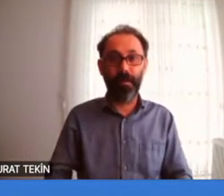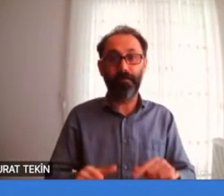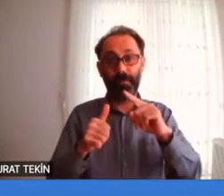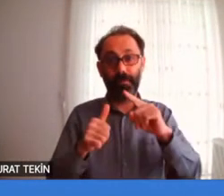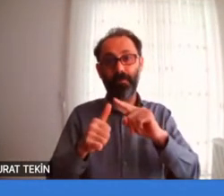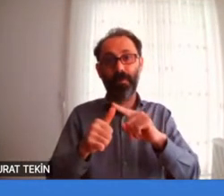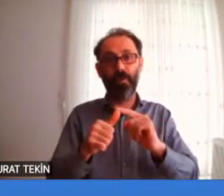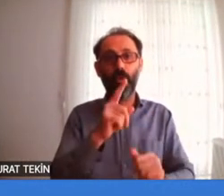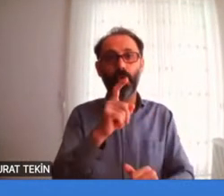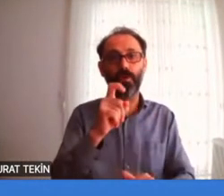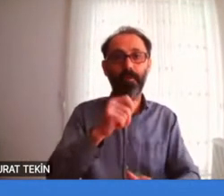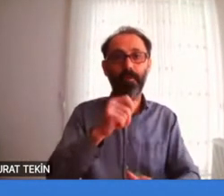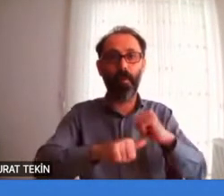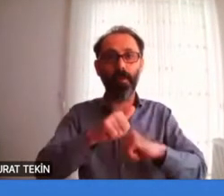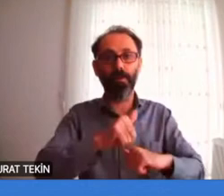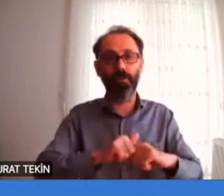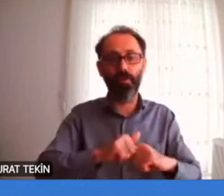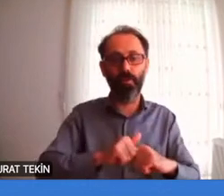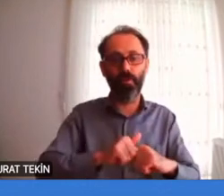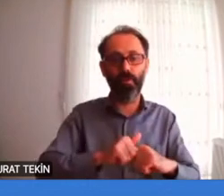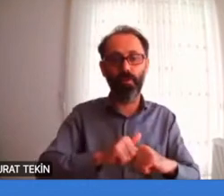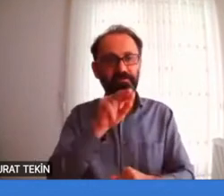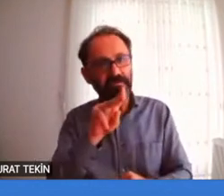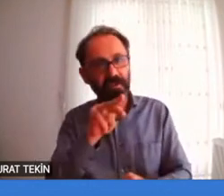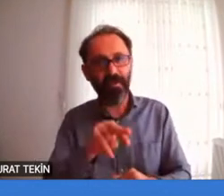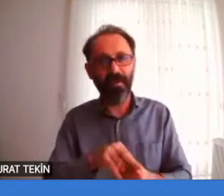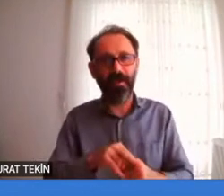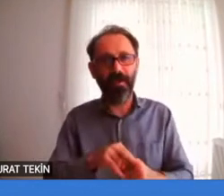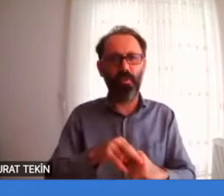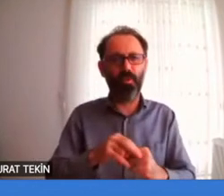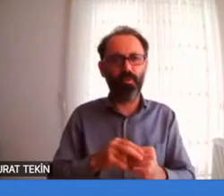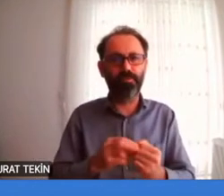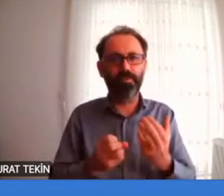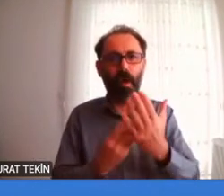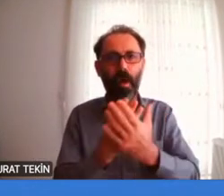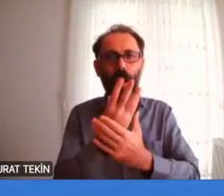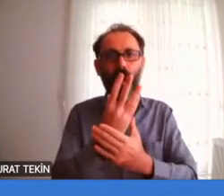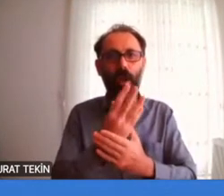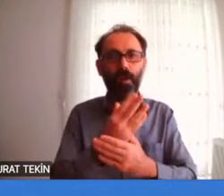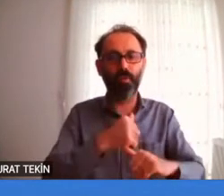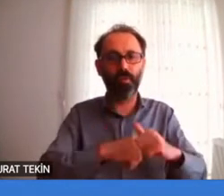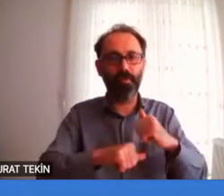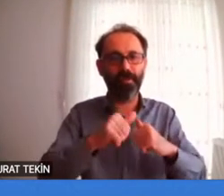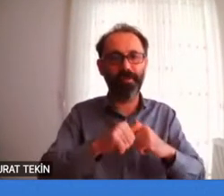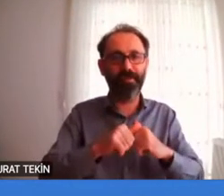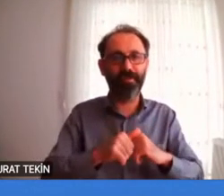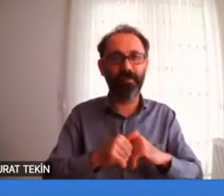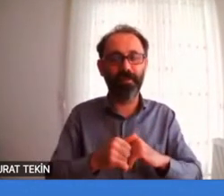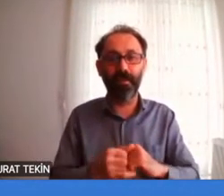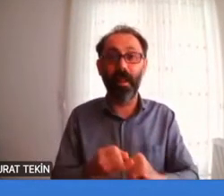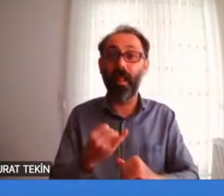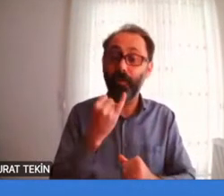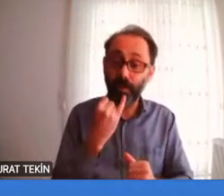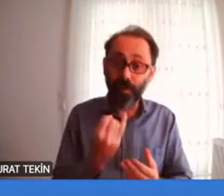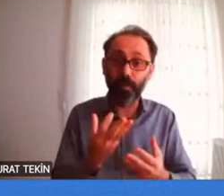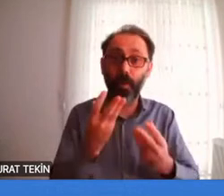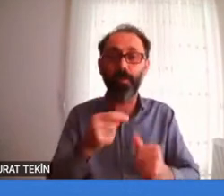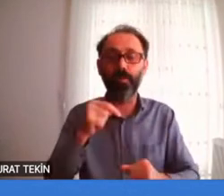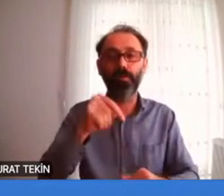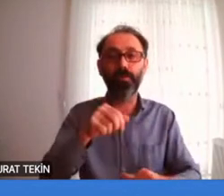Öncelikle 19 Mayıs Üniversitesi gibi köklü bir üniversitede sizi ağırlamak ama Sizin bu